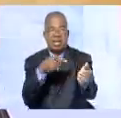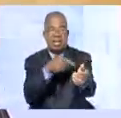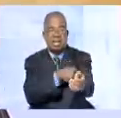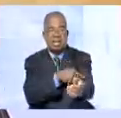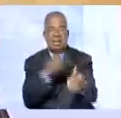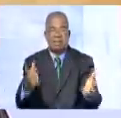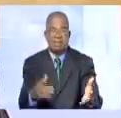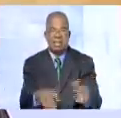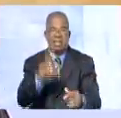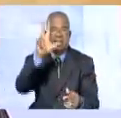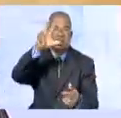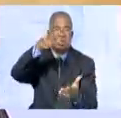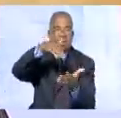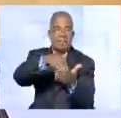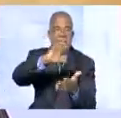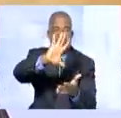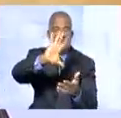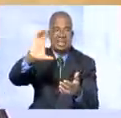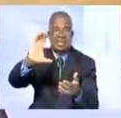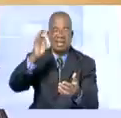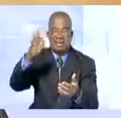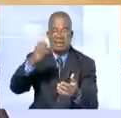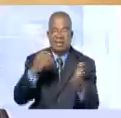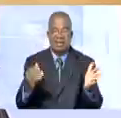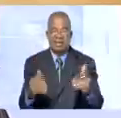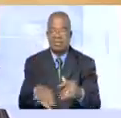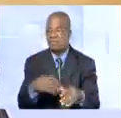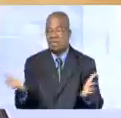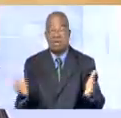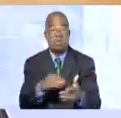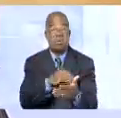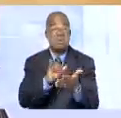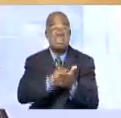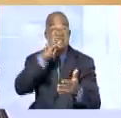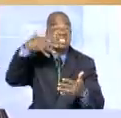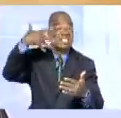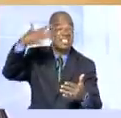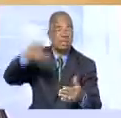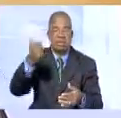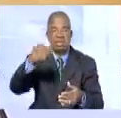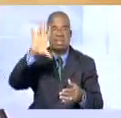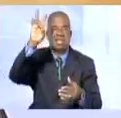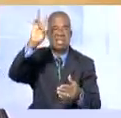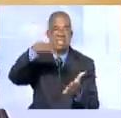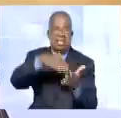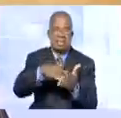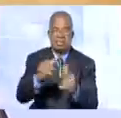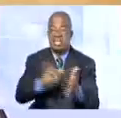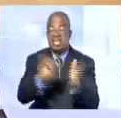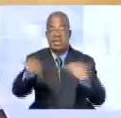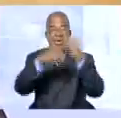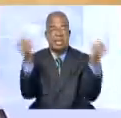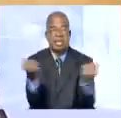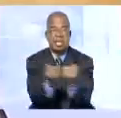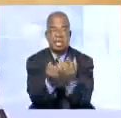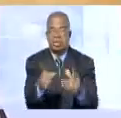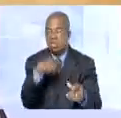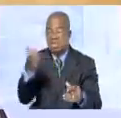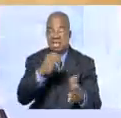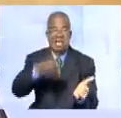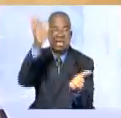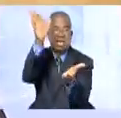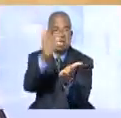de 17 000. Et ce, grâce à une association qui vient appuyer le gouvernement dans la prise en charge des diabétiques.